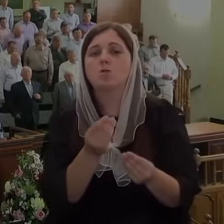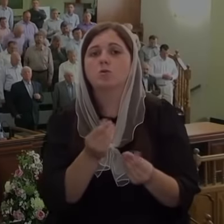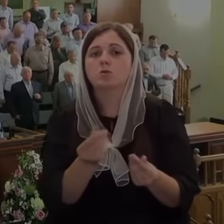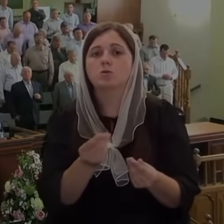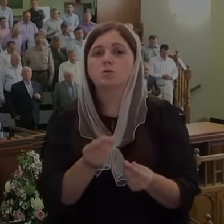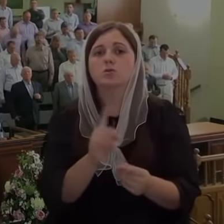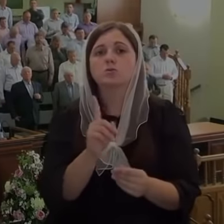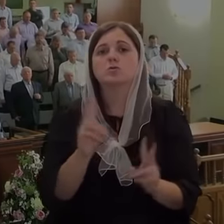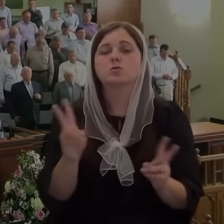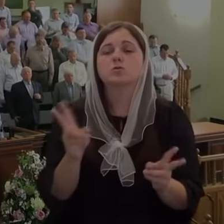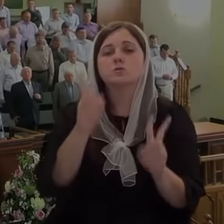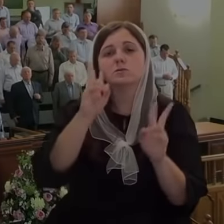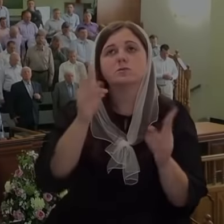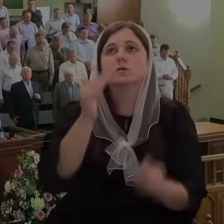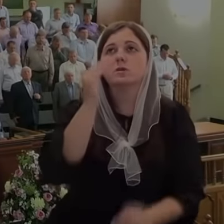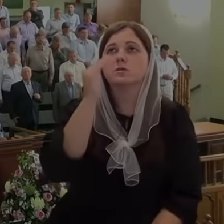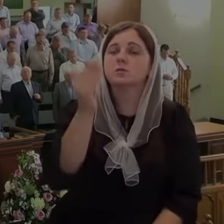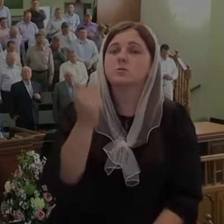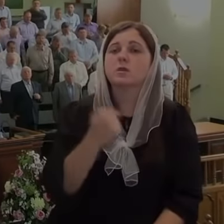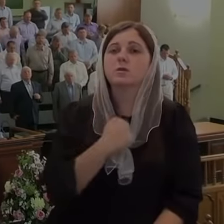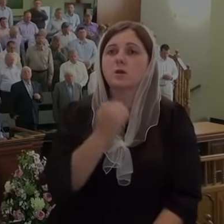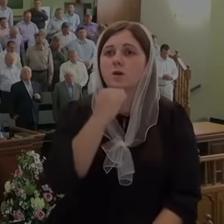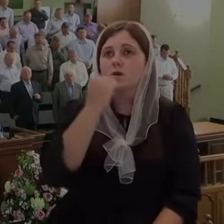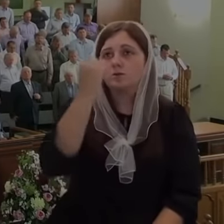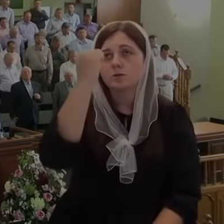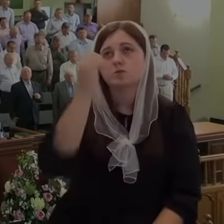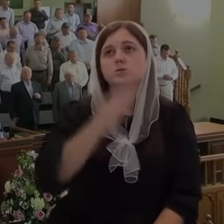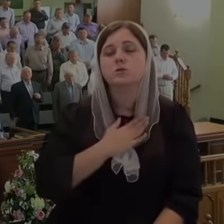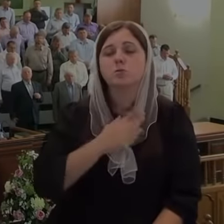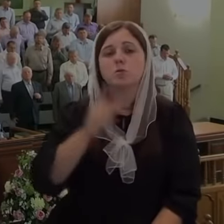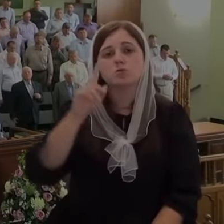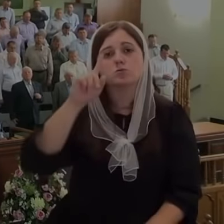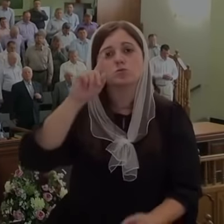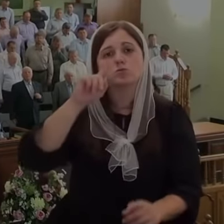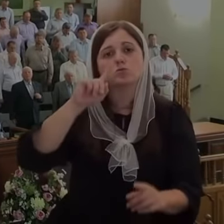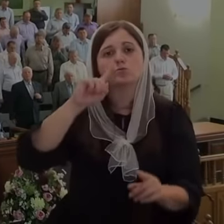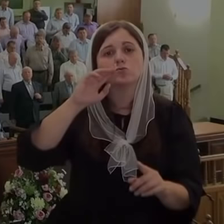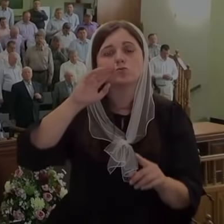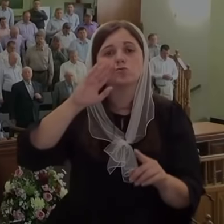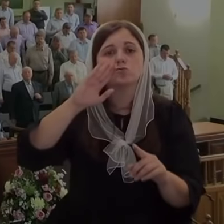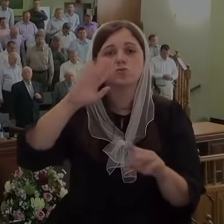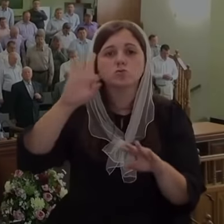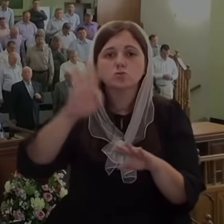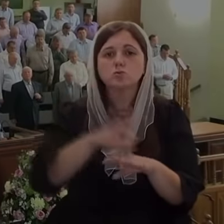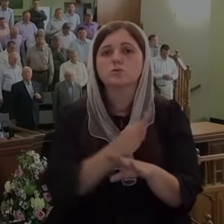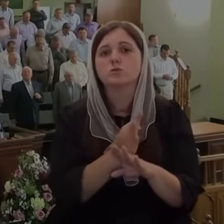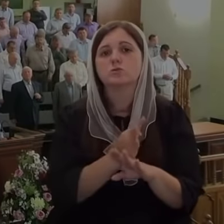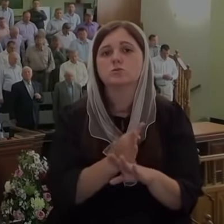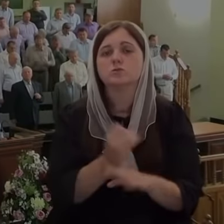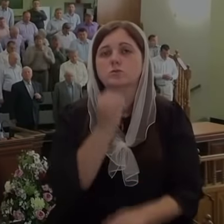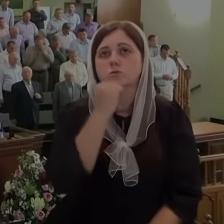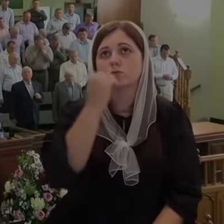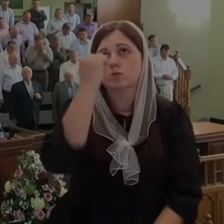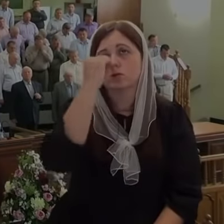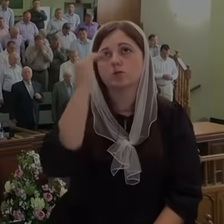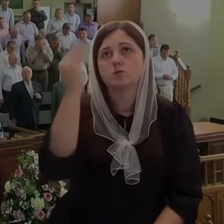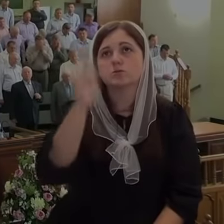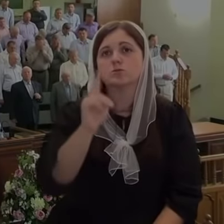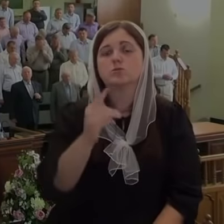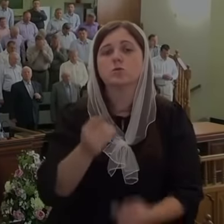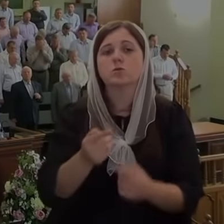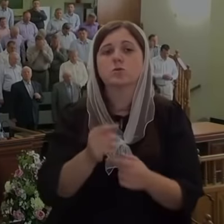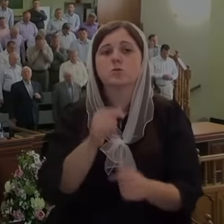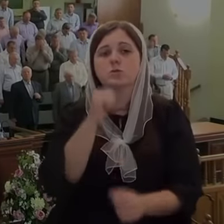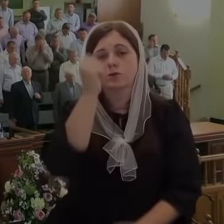Тебя, Господь. Я благодарен Тебе за жену, которую Ты мне подарил. Господь, благодарю Тебя, что год